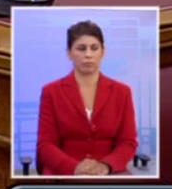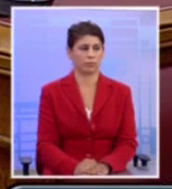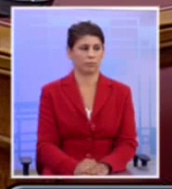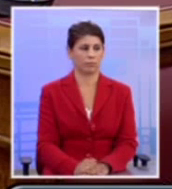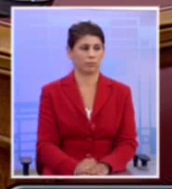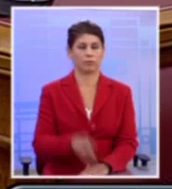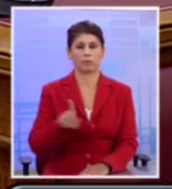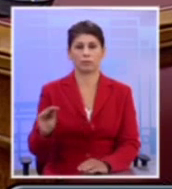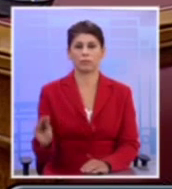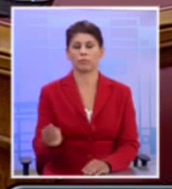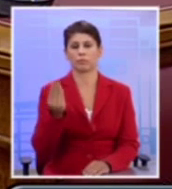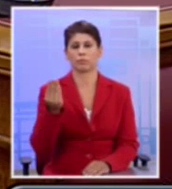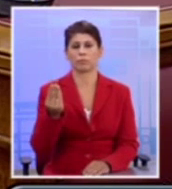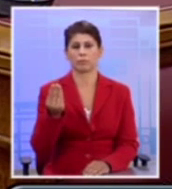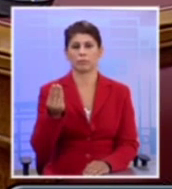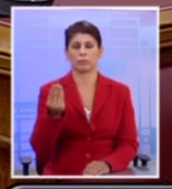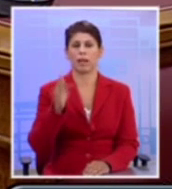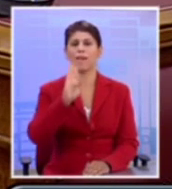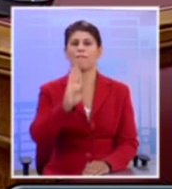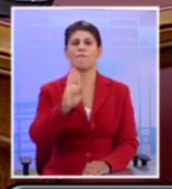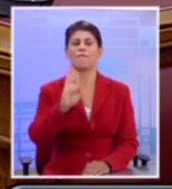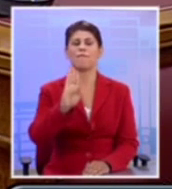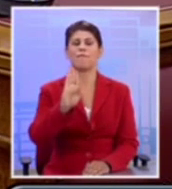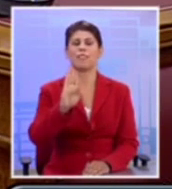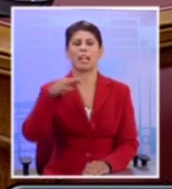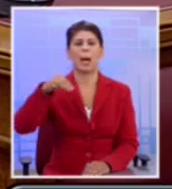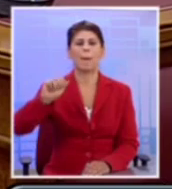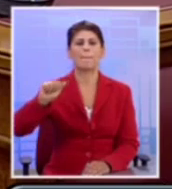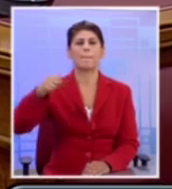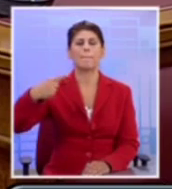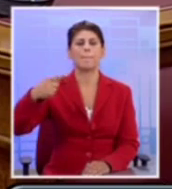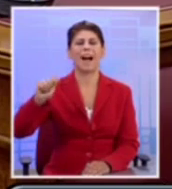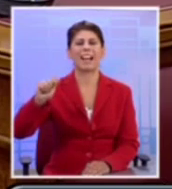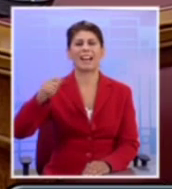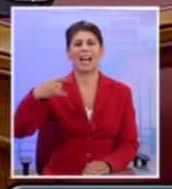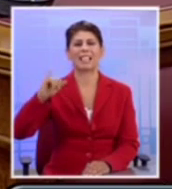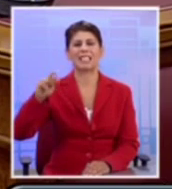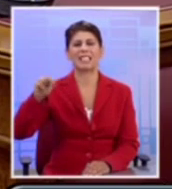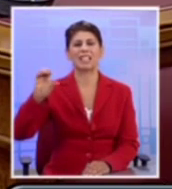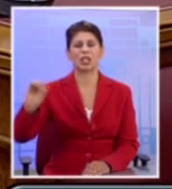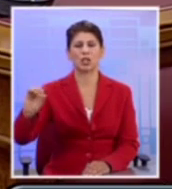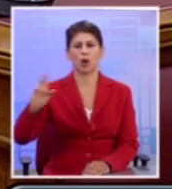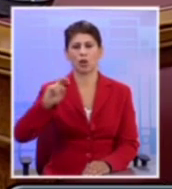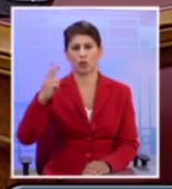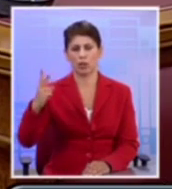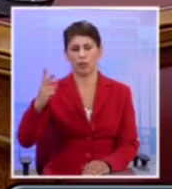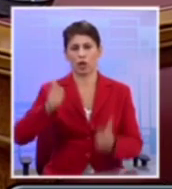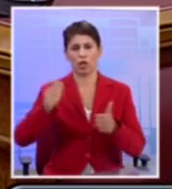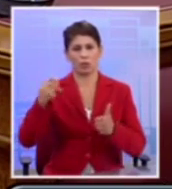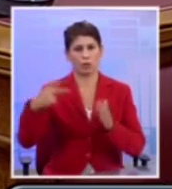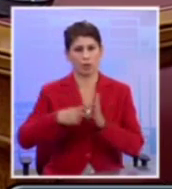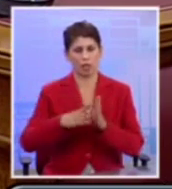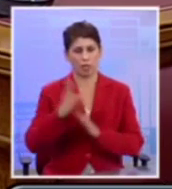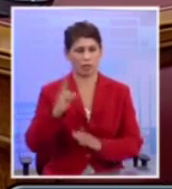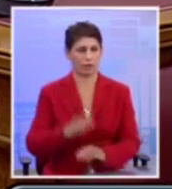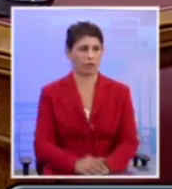Και αυτό βγήκε στο Βημαγκαζίνο η συνέντευξη αυτή στις 22 Ιουλίου, που σας είπα, του 2012. Ναι,